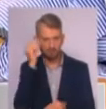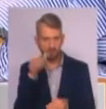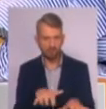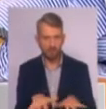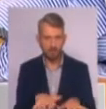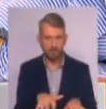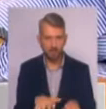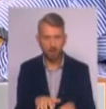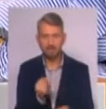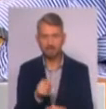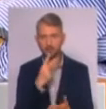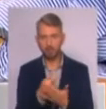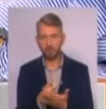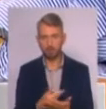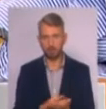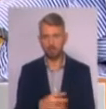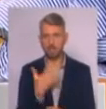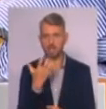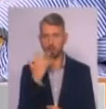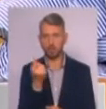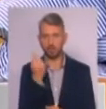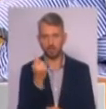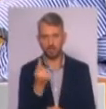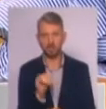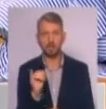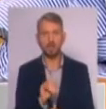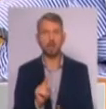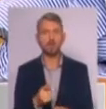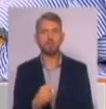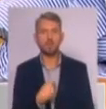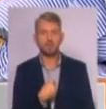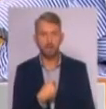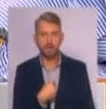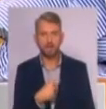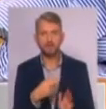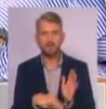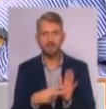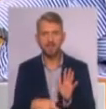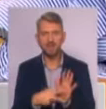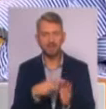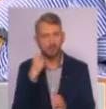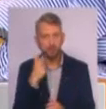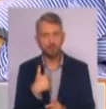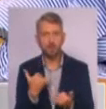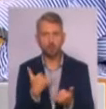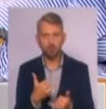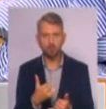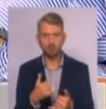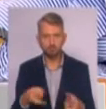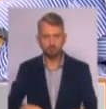цими показниками теплолічильників. І чому я 78 років, я зараз схожу на